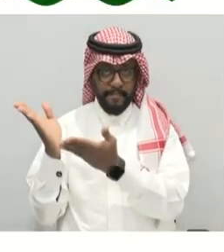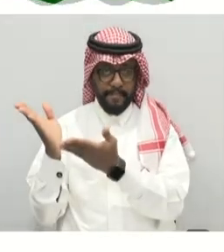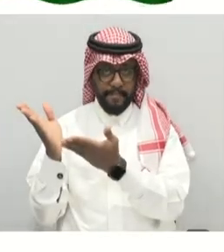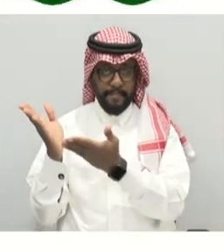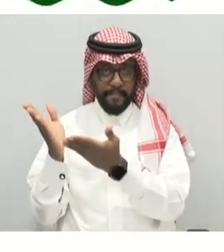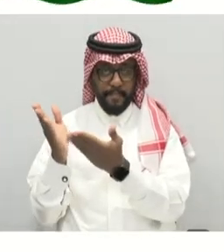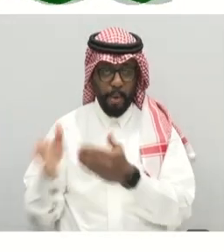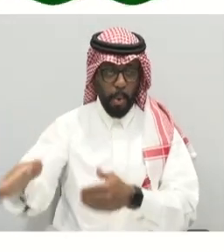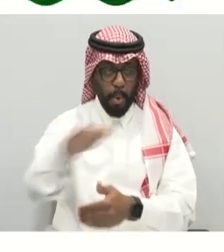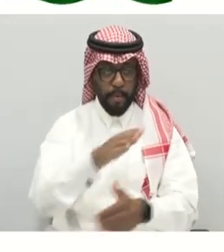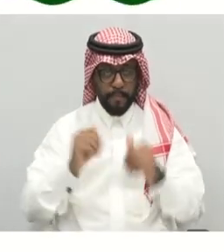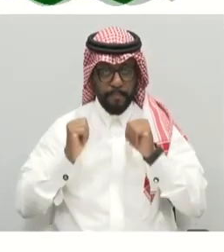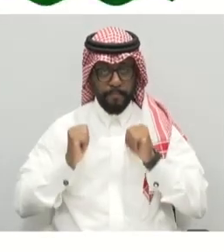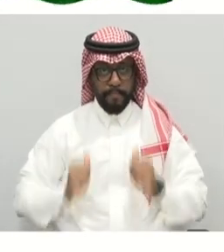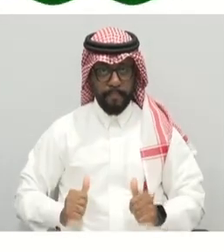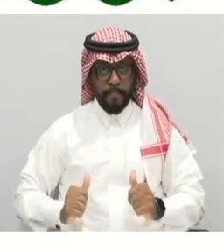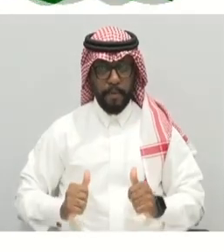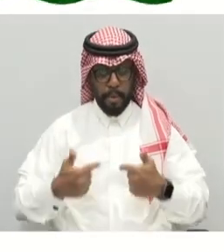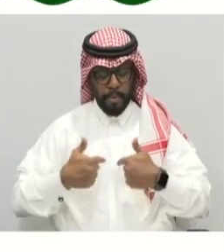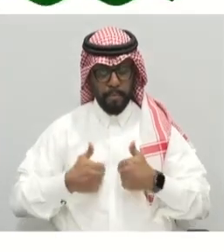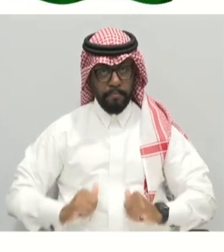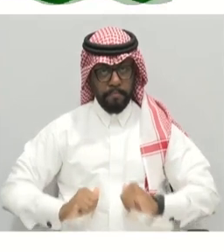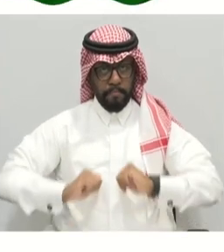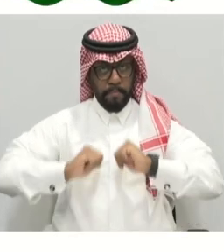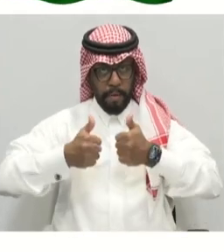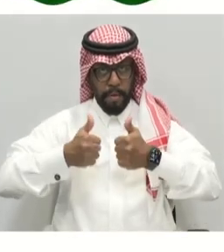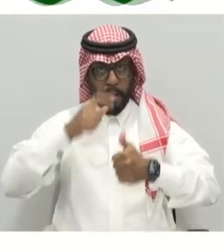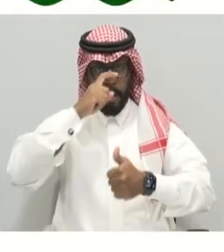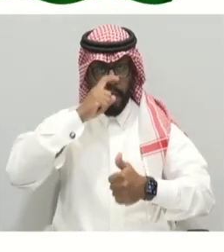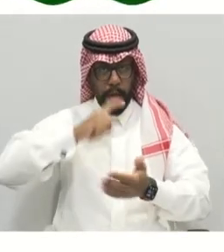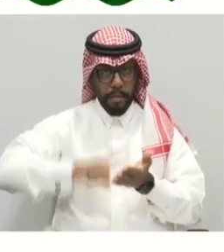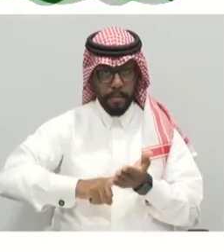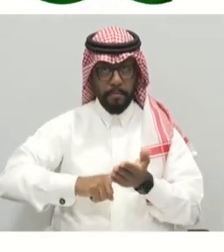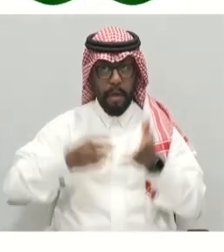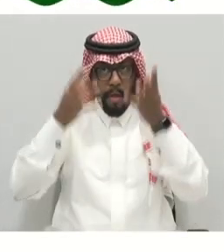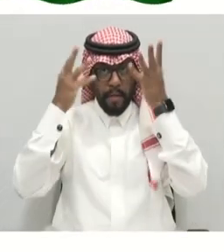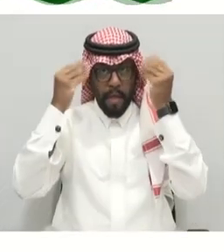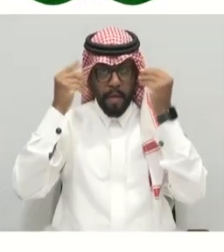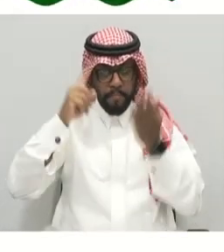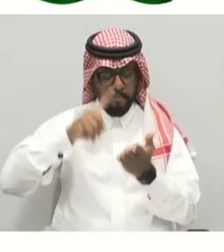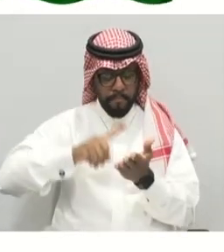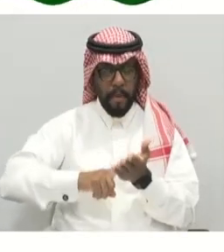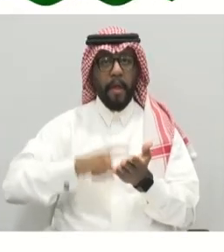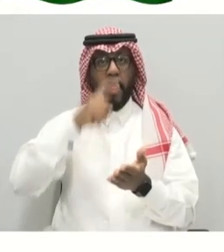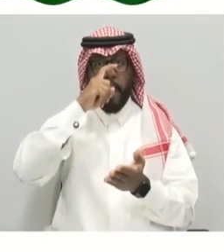ابناء الطلاب والطالبات حتى اكون مواطن صالح لا بد اتعرف على